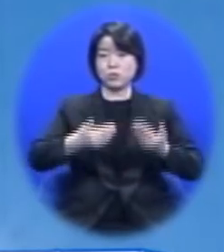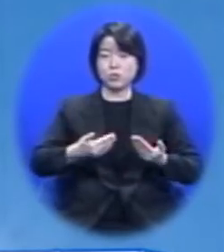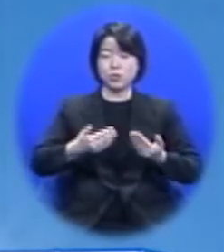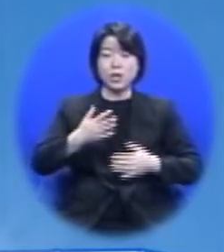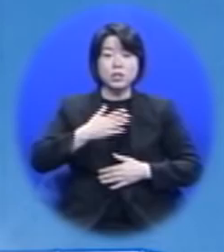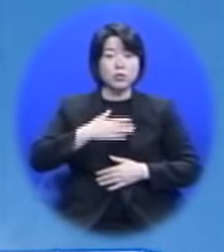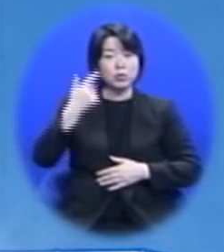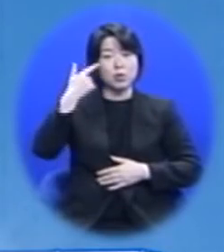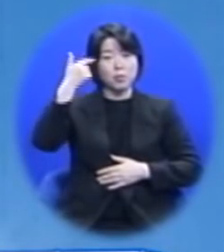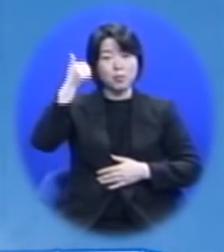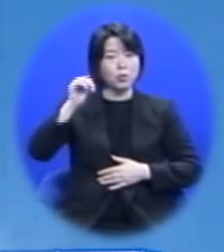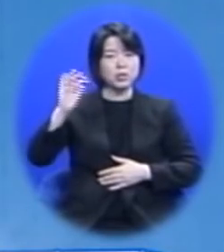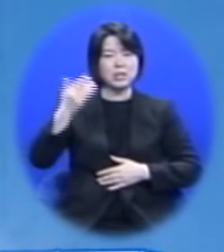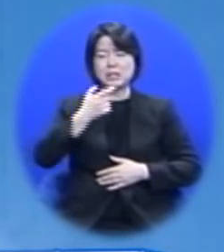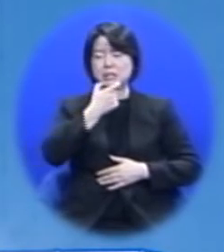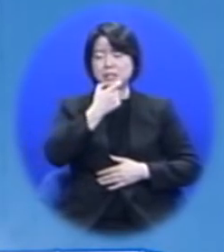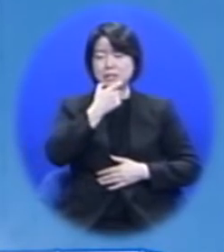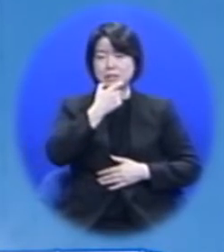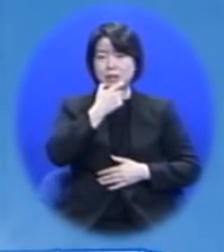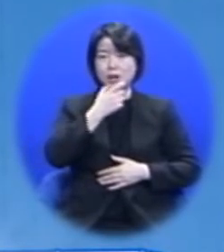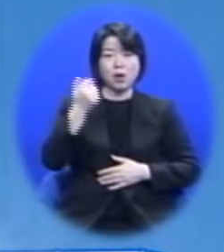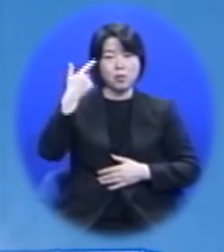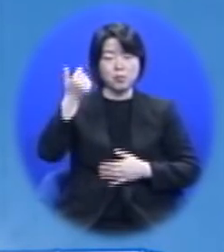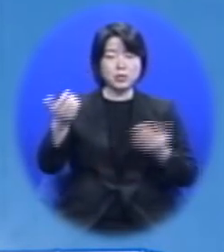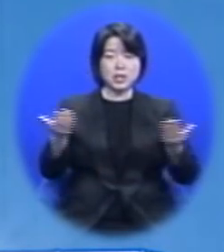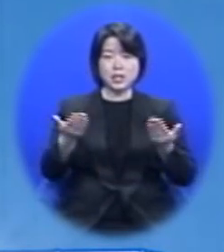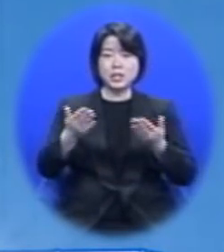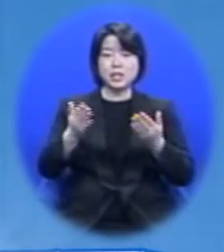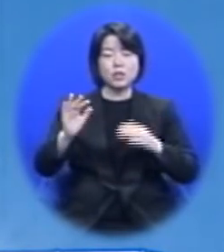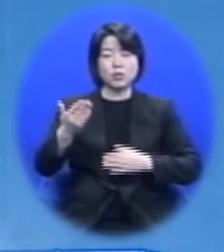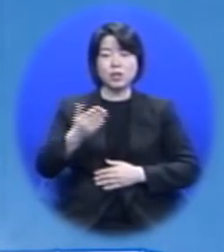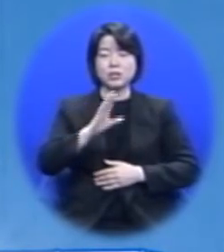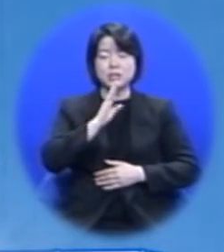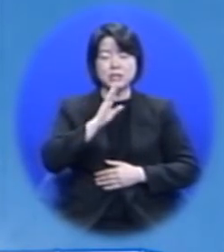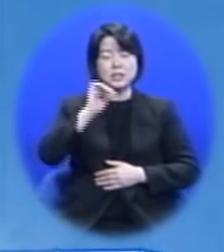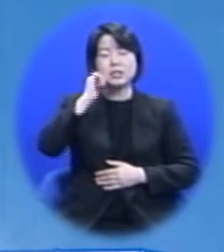되기 싫었어요. 목회하는 거 진짜 어려웠어요.